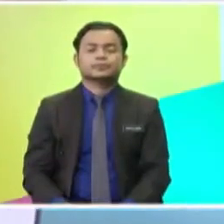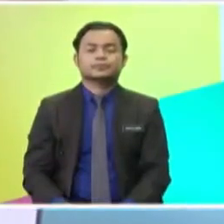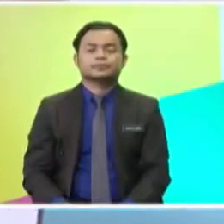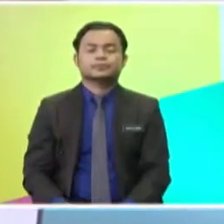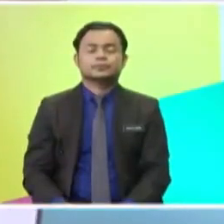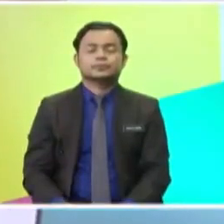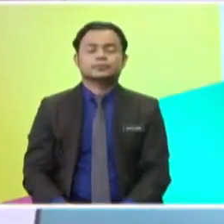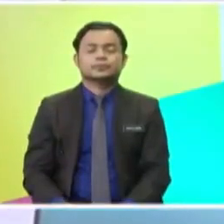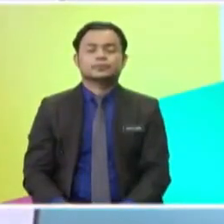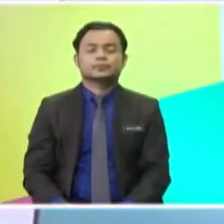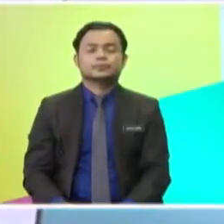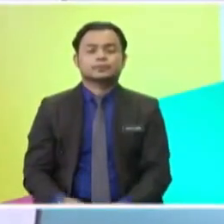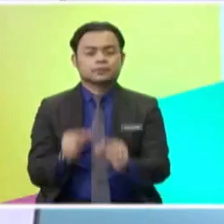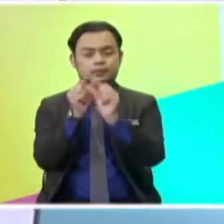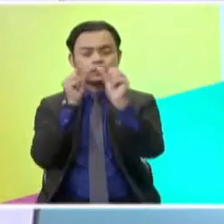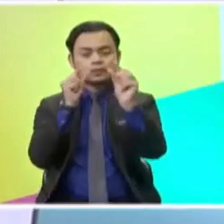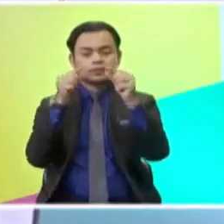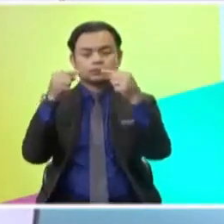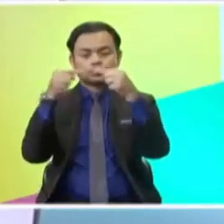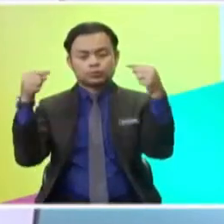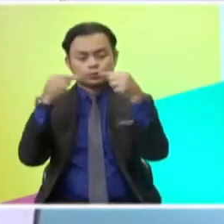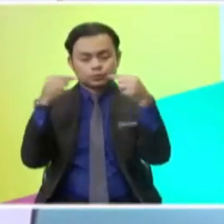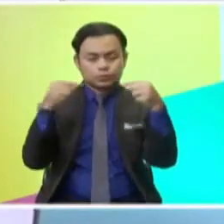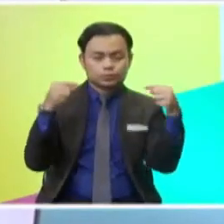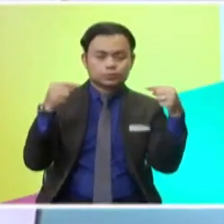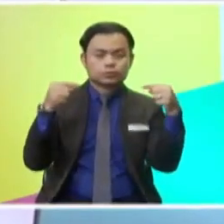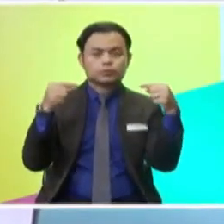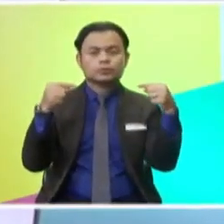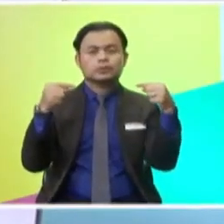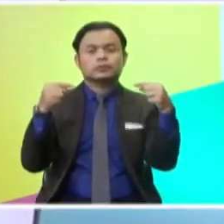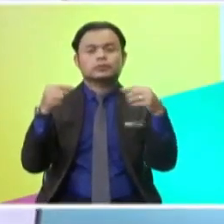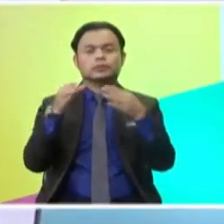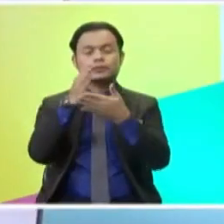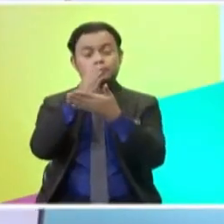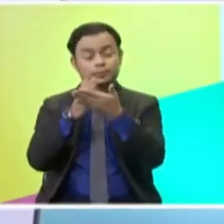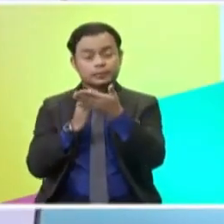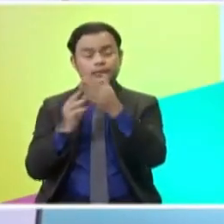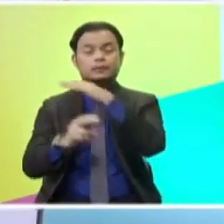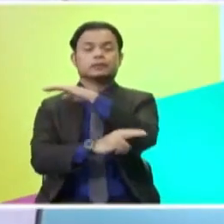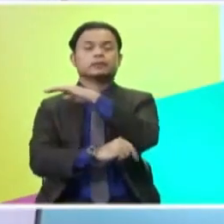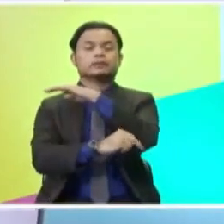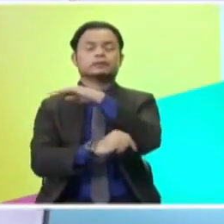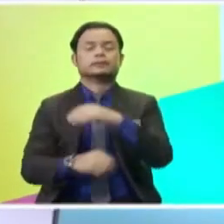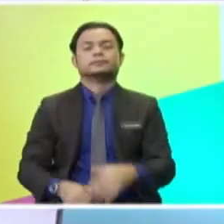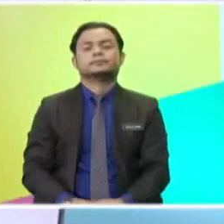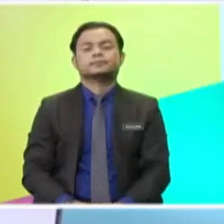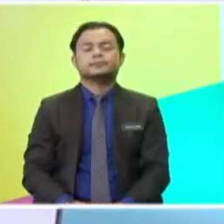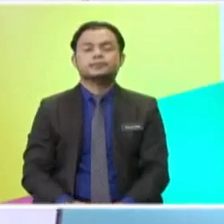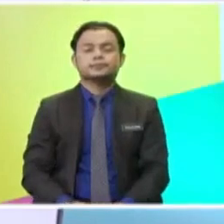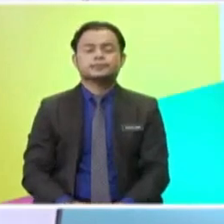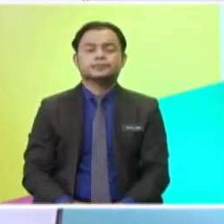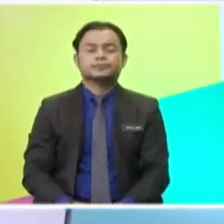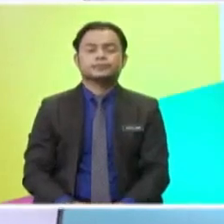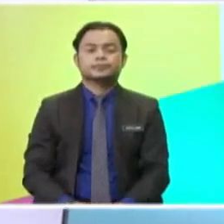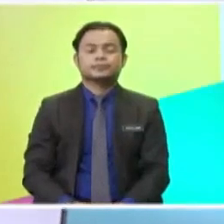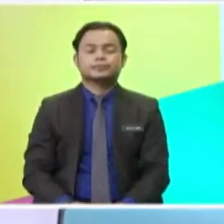masa pada negara. Maksudnya negara. Timbulnya tekstur ini yang garis putus-putus ini menunjukkan sempadan negara. Ya, betul.